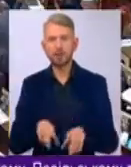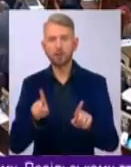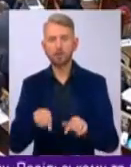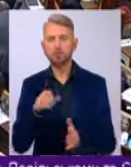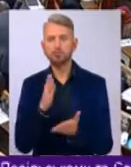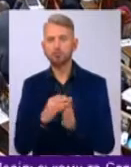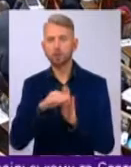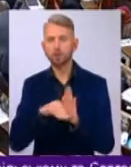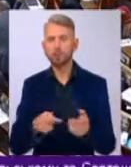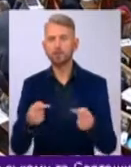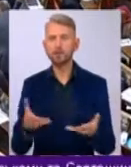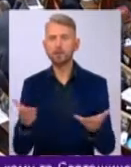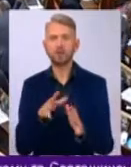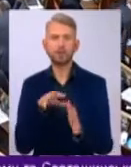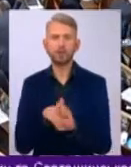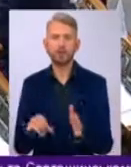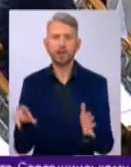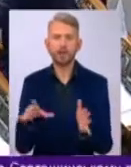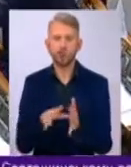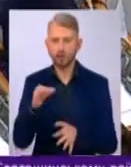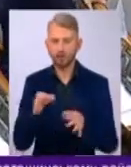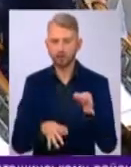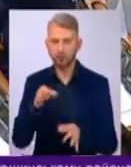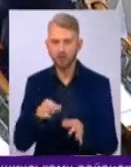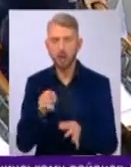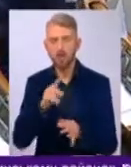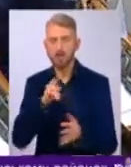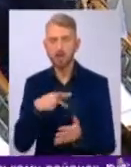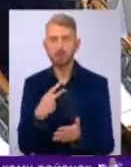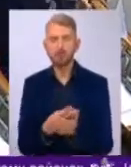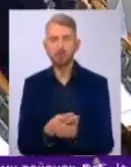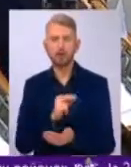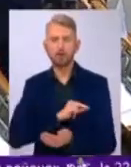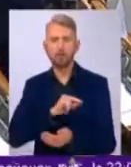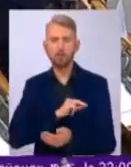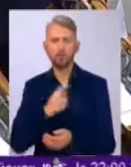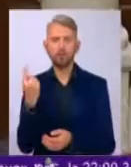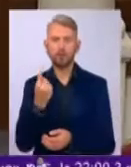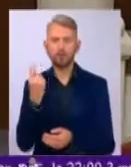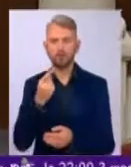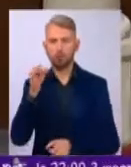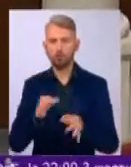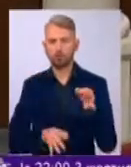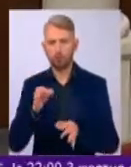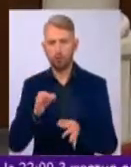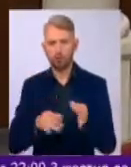містить норми, згідно з якими вводиться електронний суд. Він передбачає функціонування єдиної